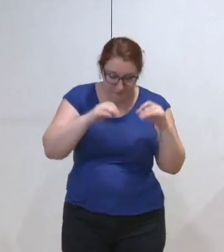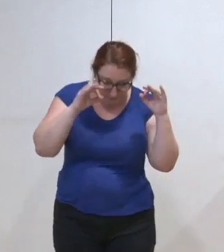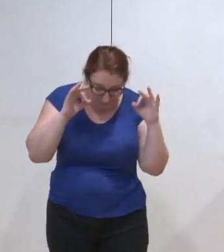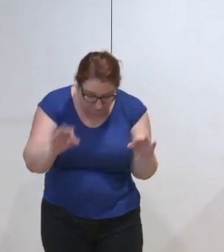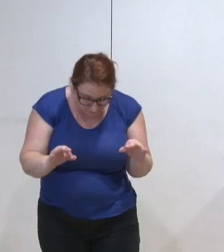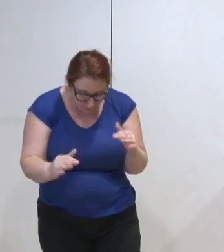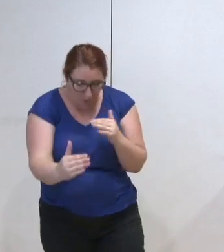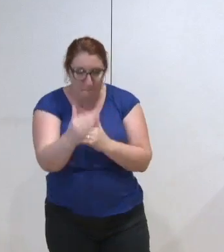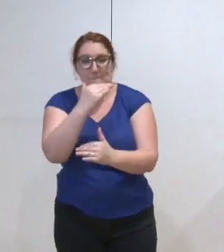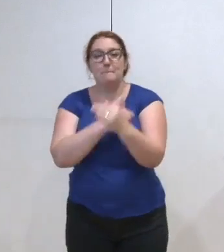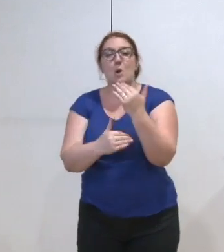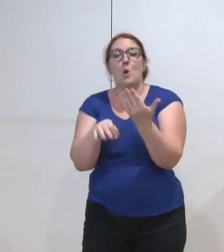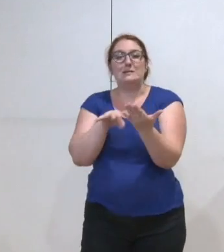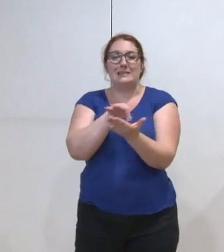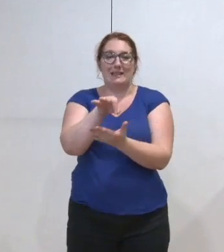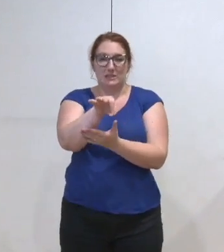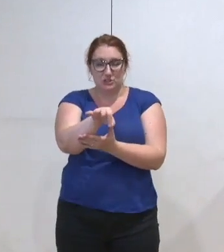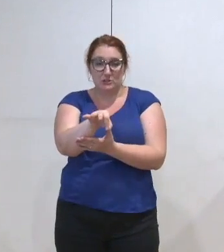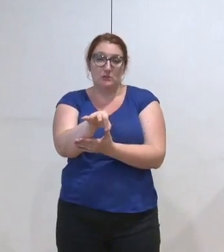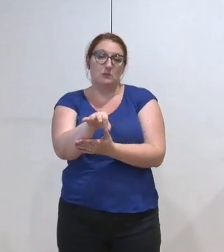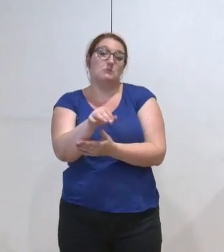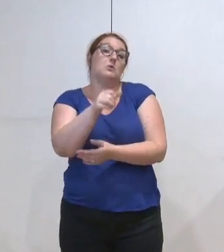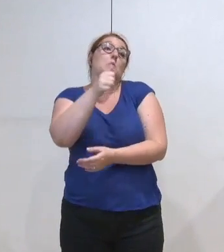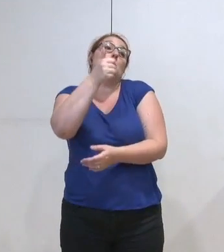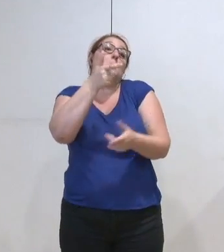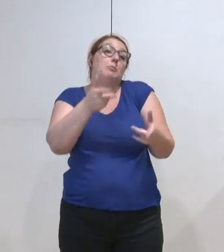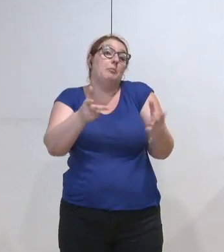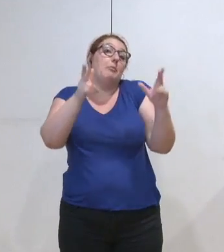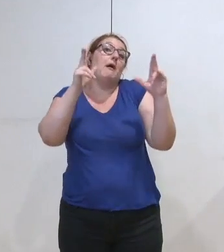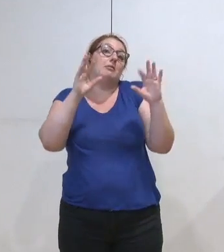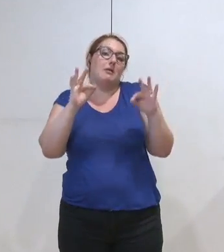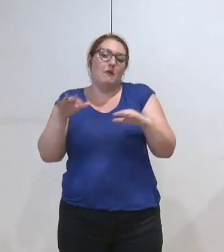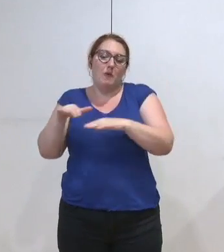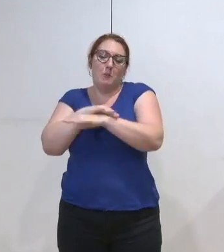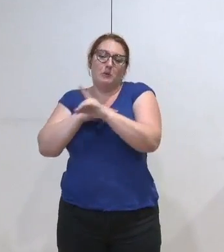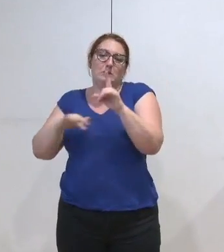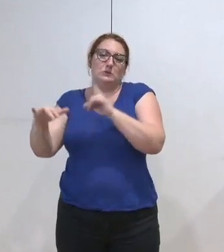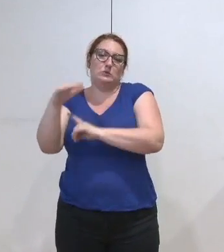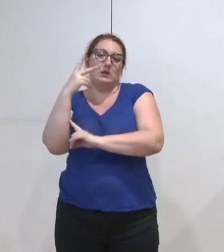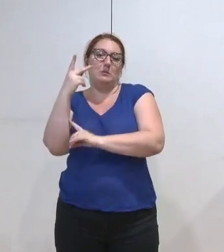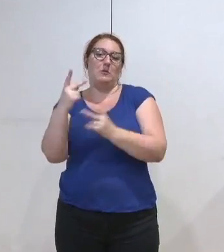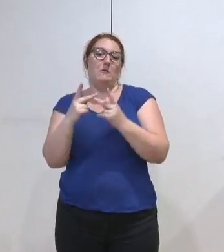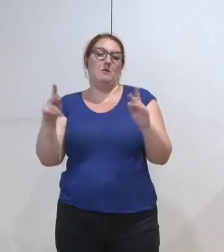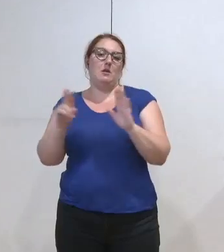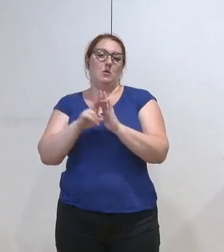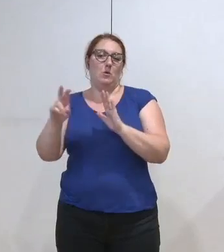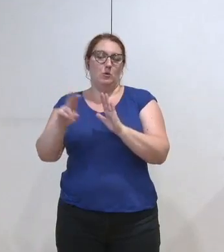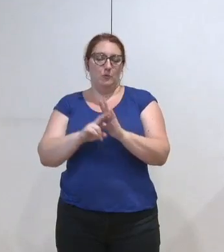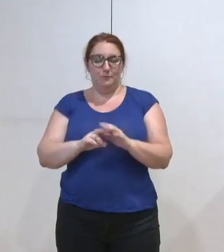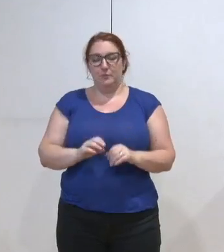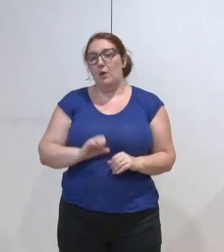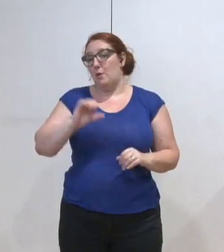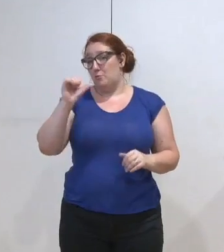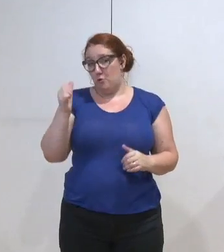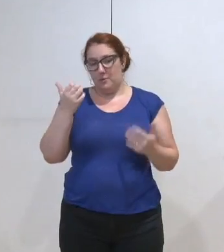des parties de la politique sociale de la ville de grenom alors tout d'abord sur ce plan stratégique moi je veux saluer comme ça a été fait aussi